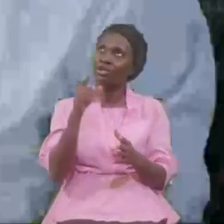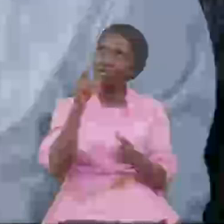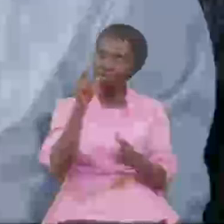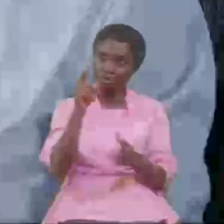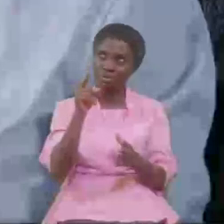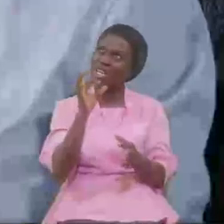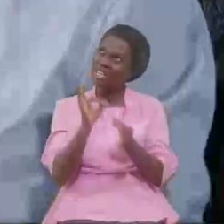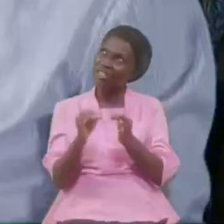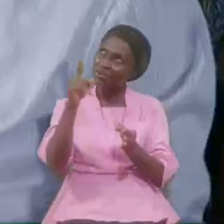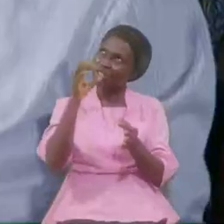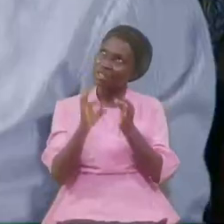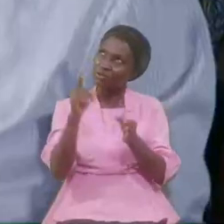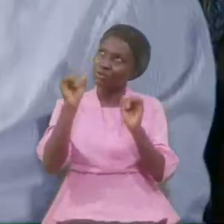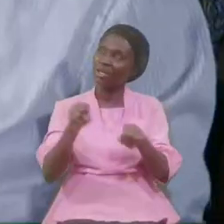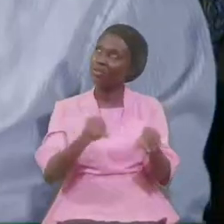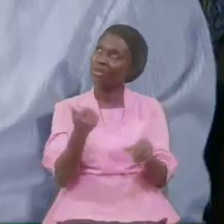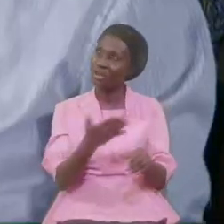Si tu peux quelque chose?